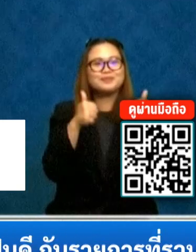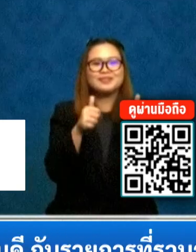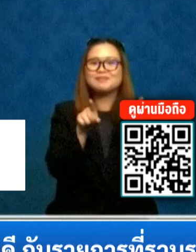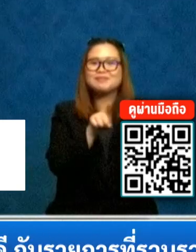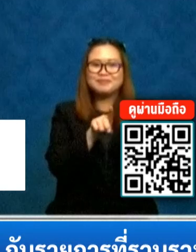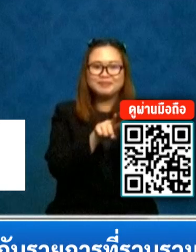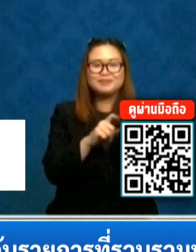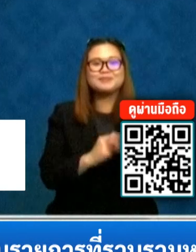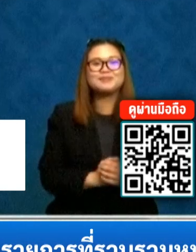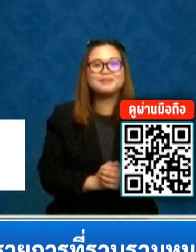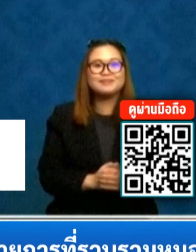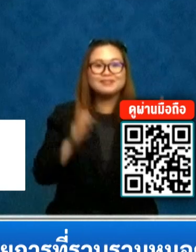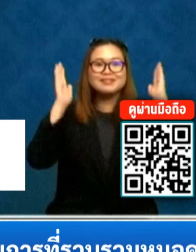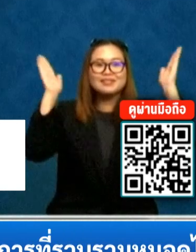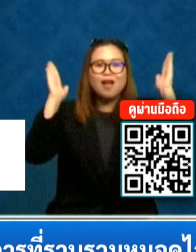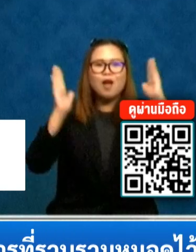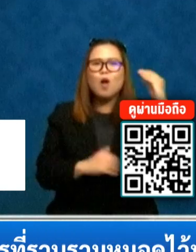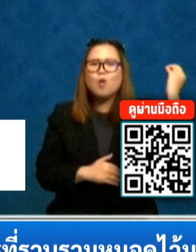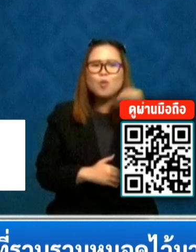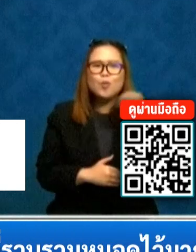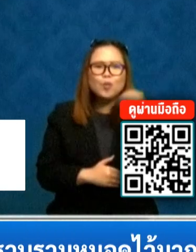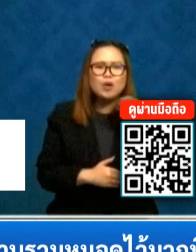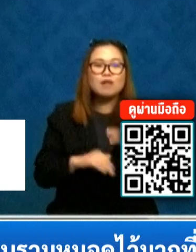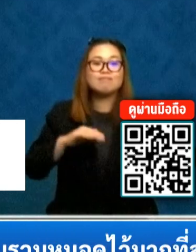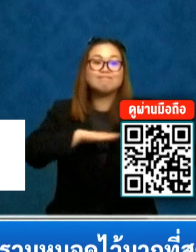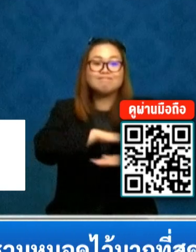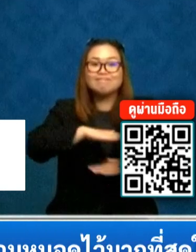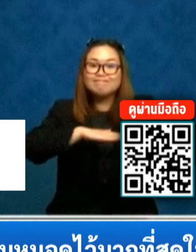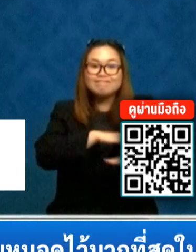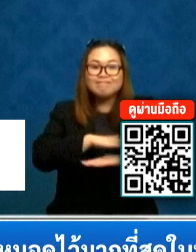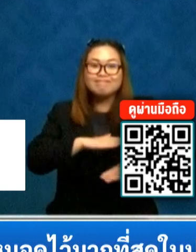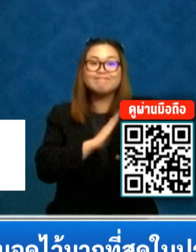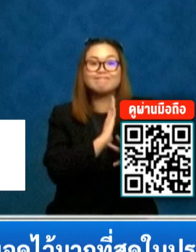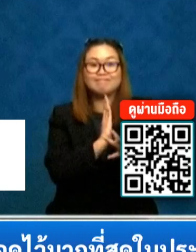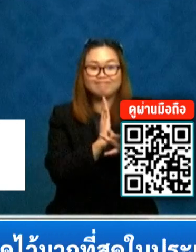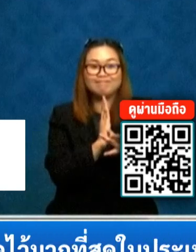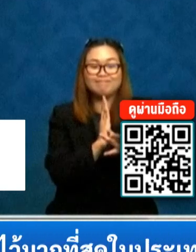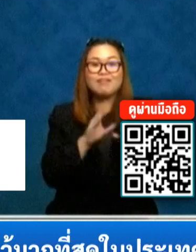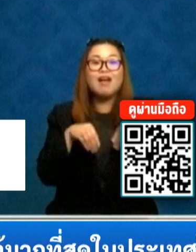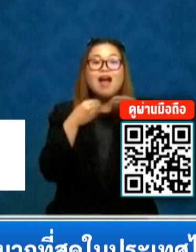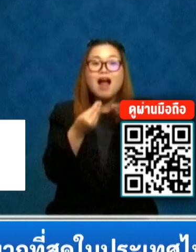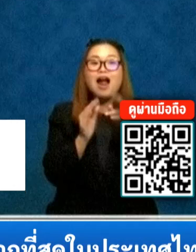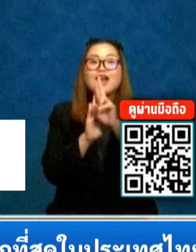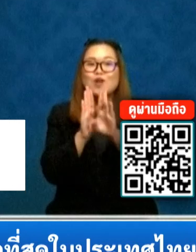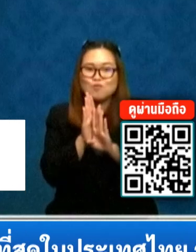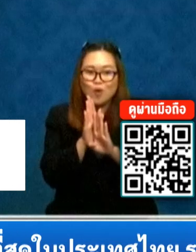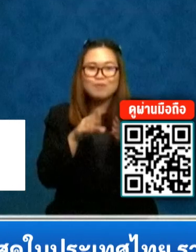บ่อยนะครับก็คือเป็นการวางรากฐานดิจิทัลอีโคโนมีให้คนให้ระบบให้เกิดความคุ้นเคย